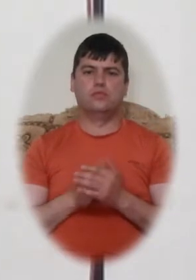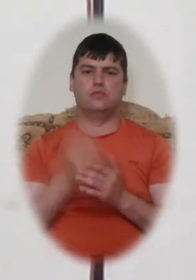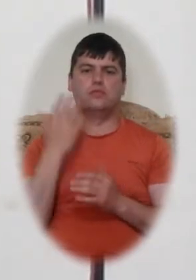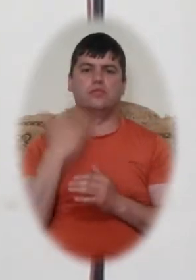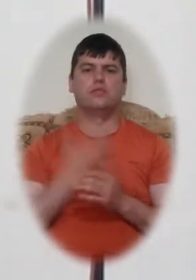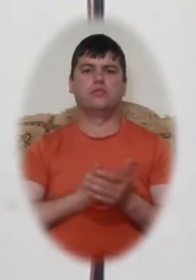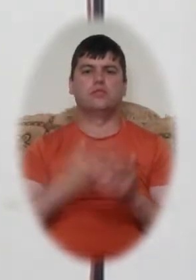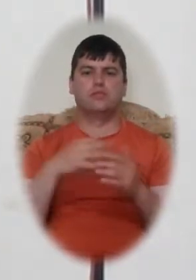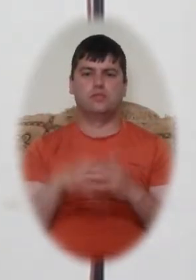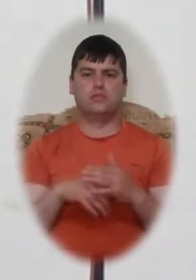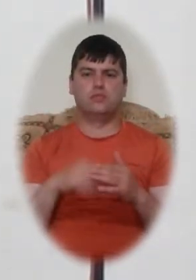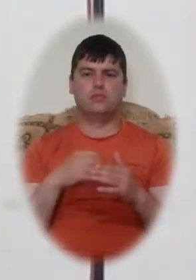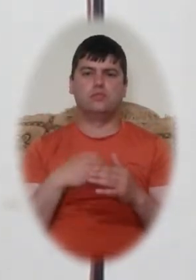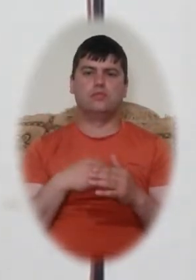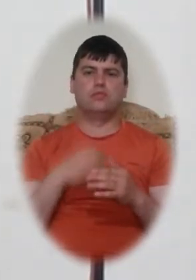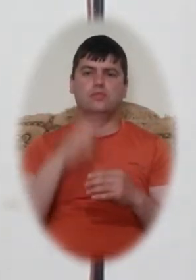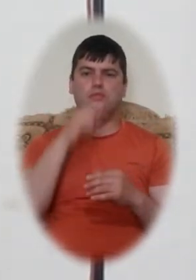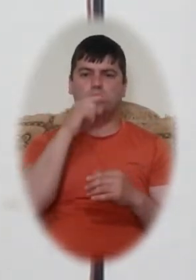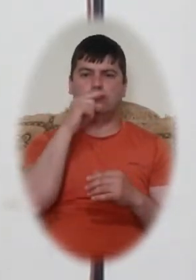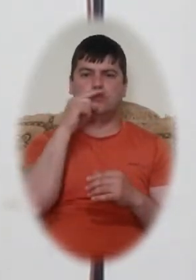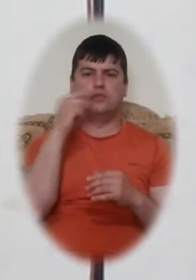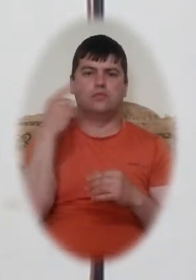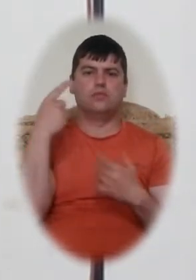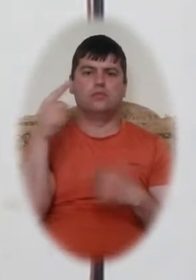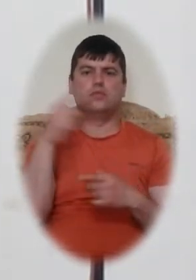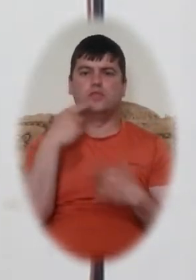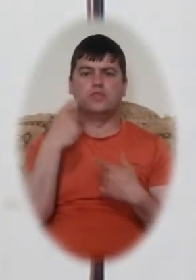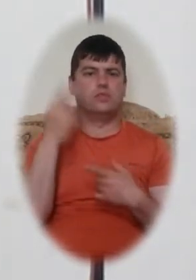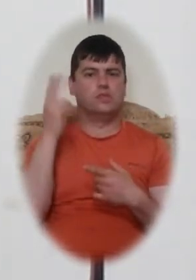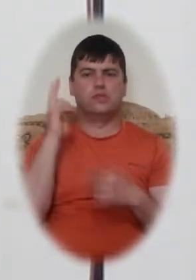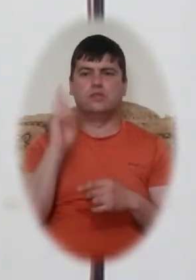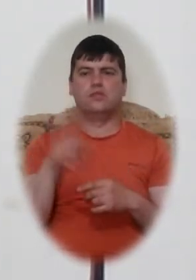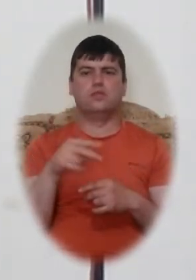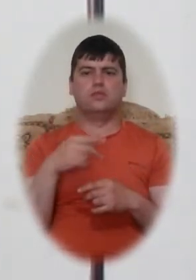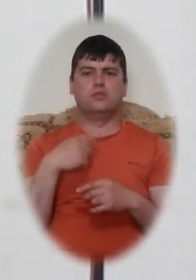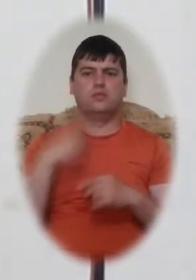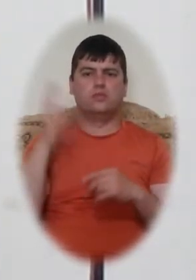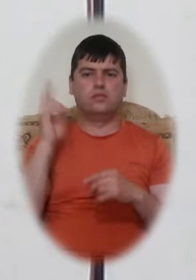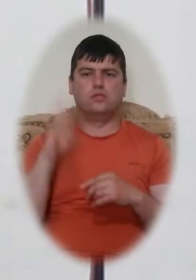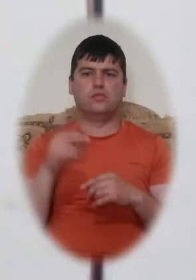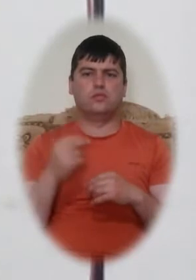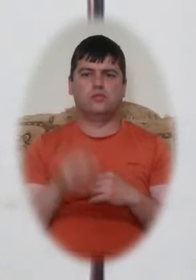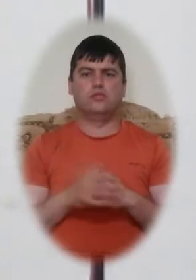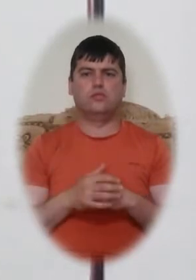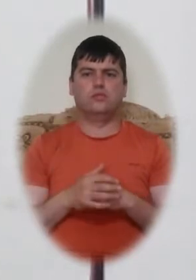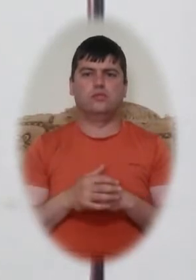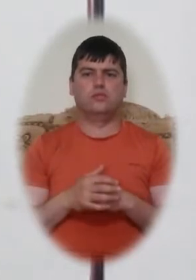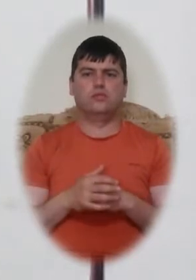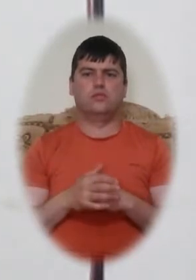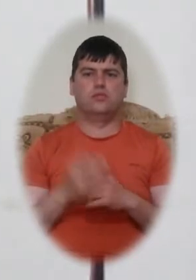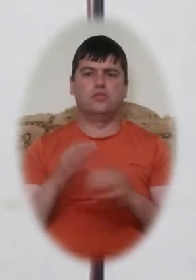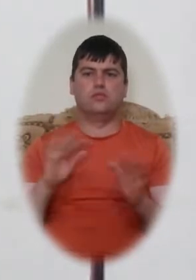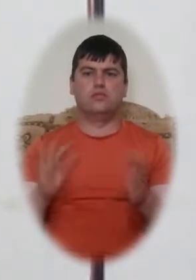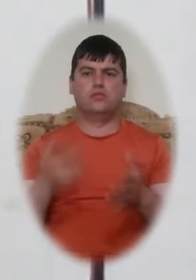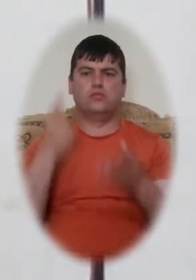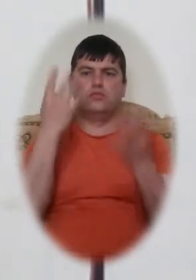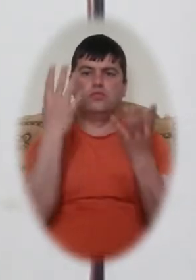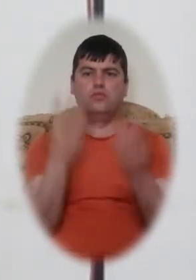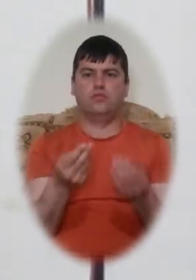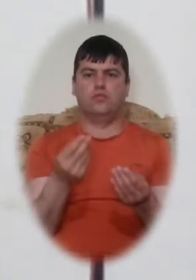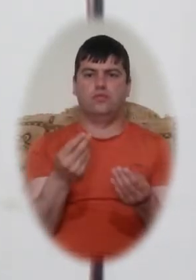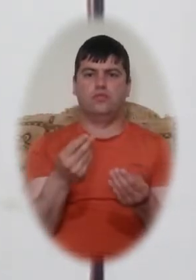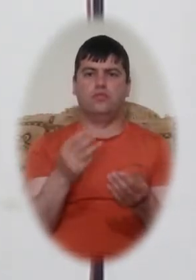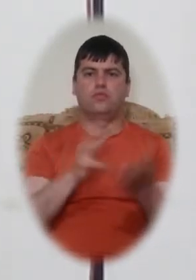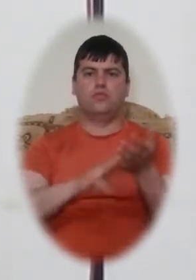Եվ ո ես իմ կյանքի մեջ, ռուսերենի զվացի ոնիշ լեզուների ես չեի տիրապետըմ, երջ գիկտեի, եվ անկանց միորշ